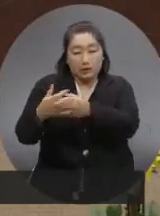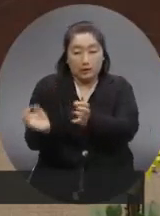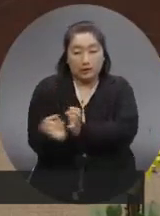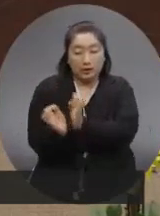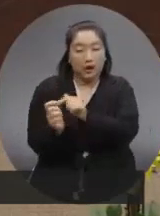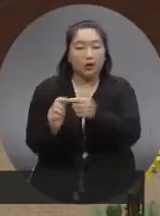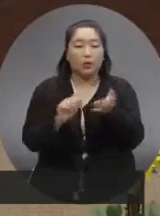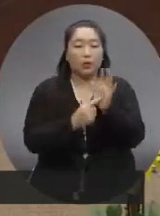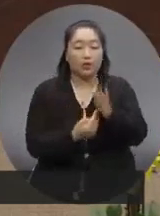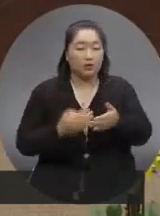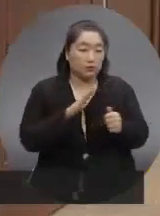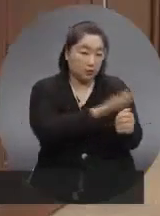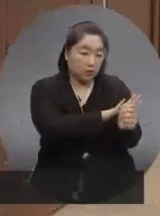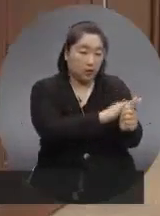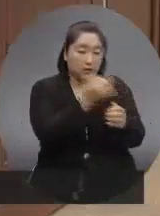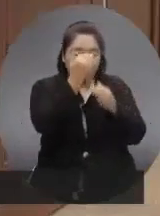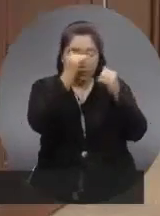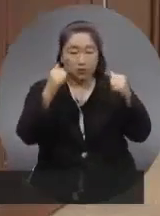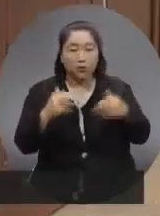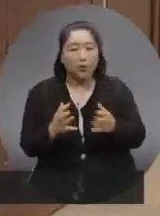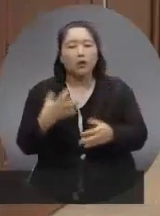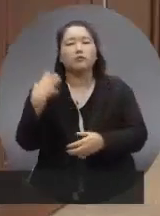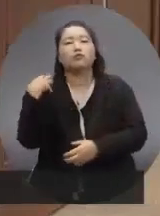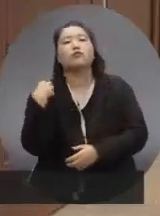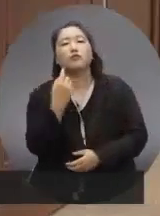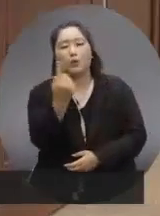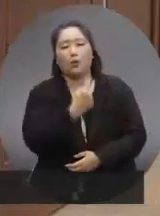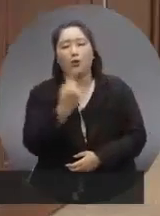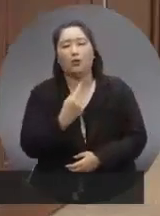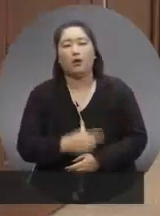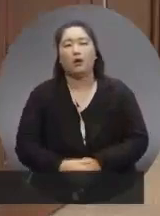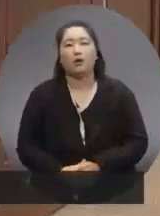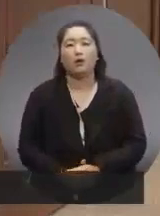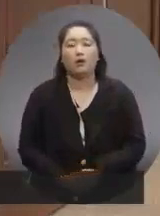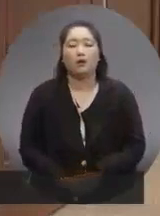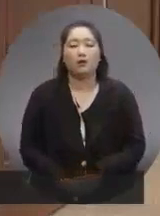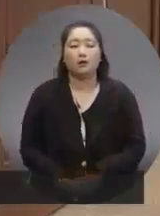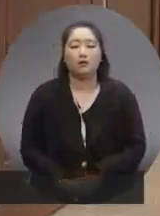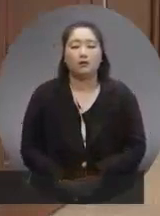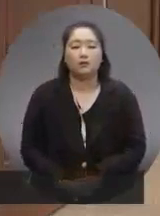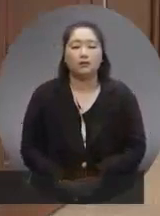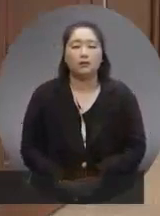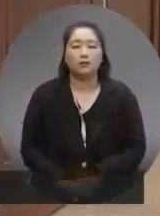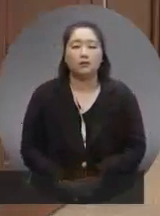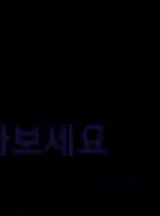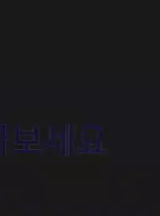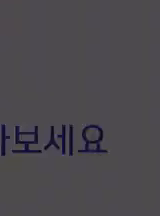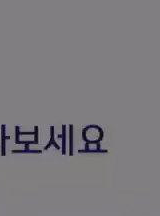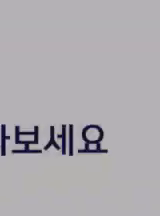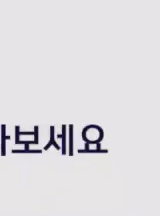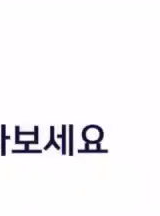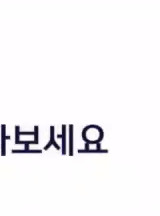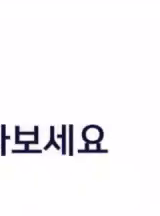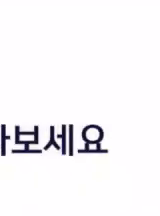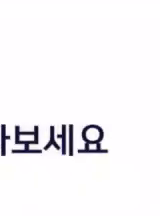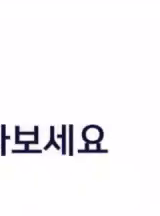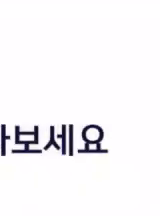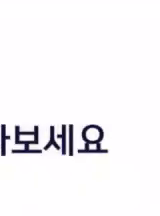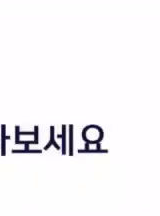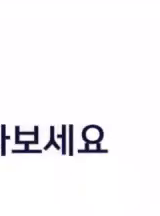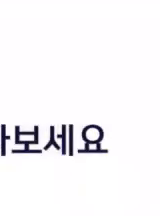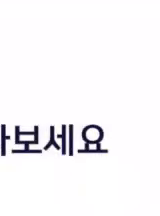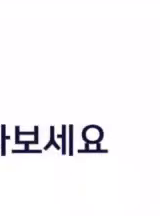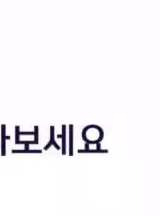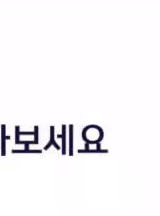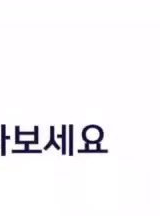취지는 충청북도에 큰 부담입니다. MBC 뉴스 정재영입니다.